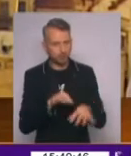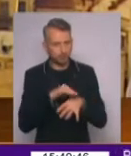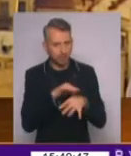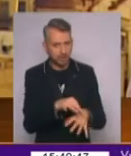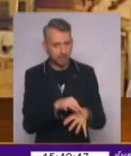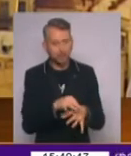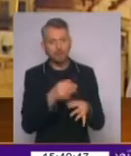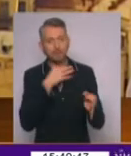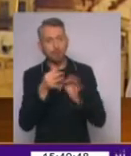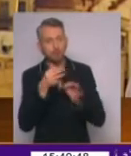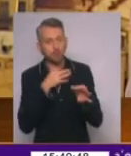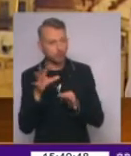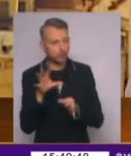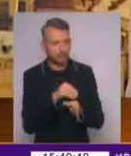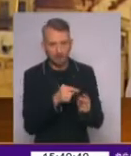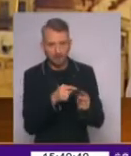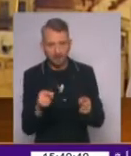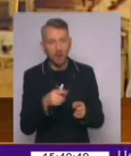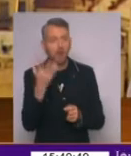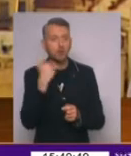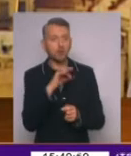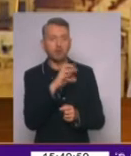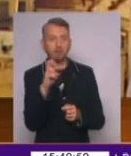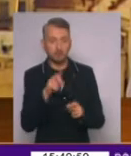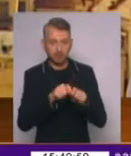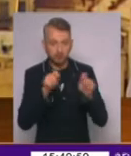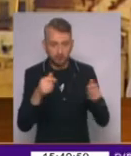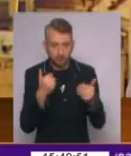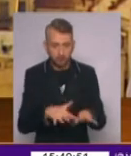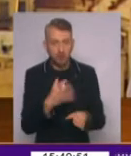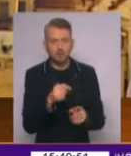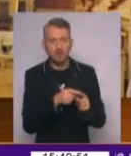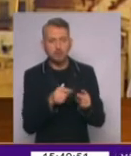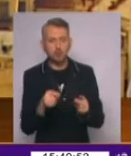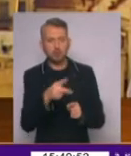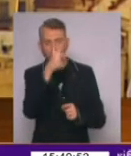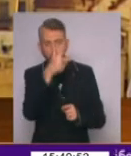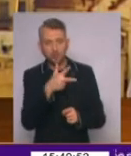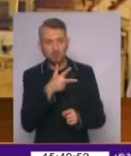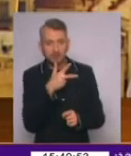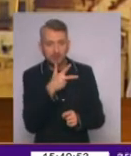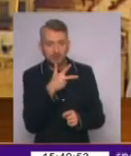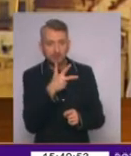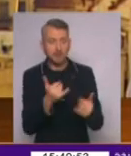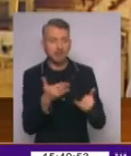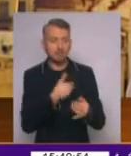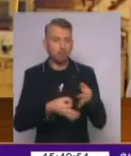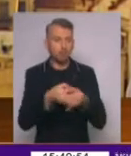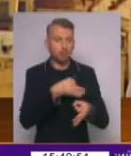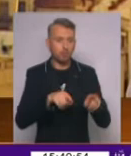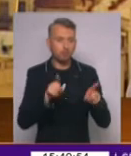угу. консультують весь цей процес. А коли ОСББ створено, ще протягом 3 місяців, а наразі ми обговорюємо